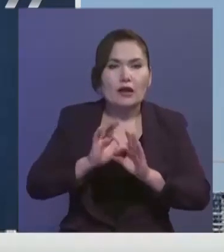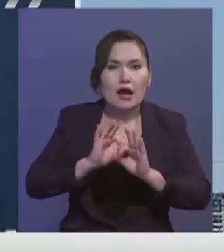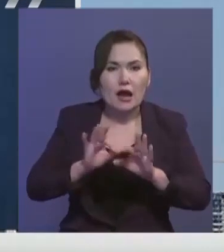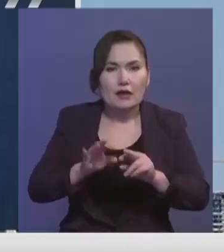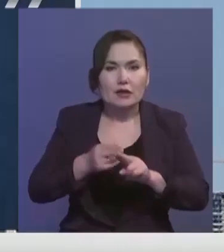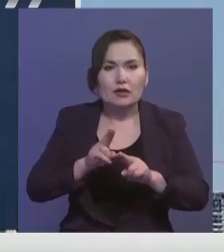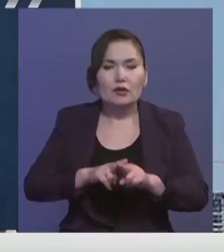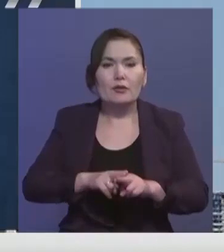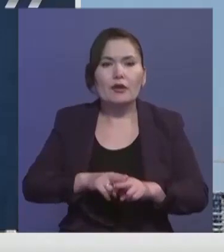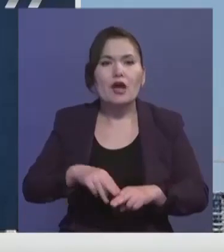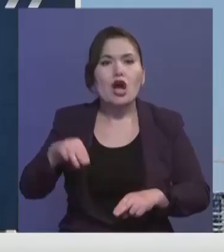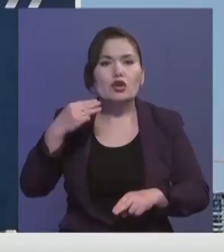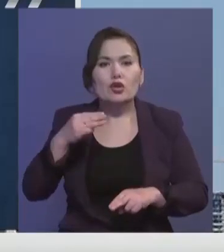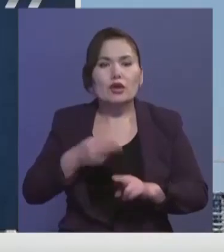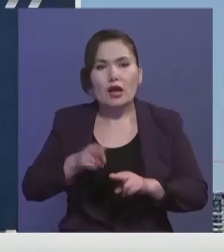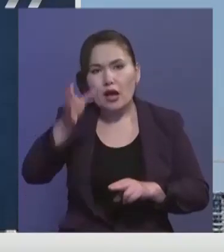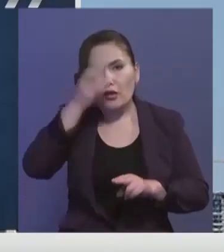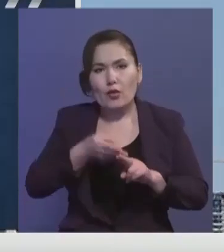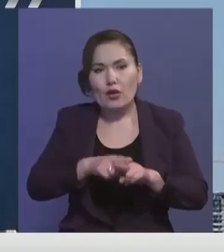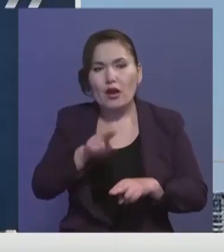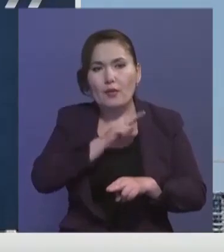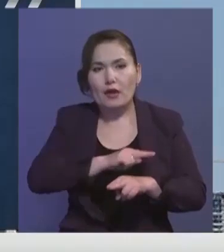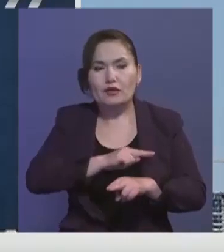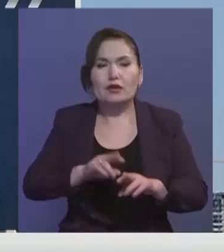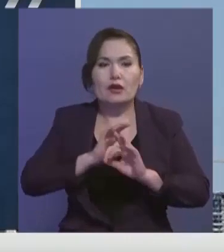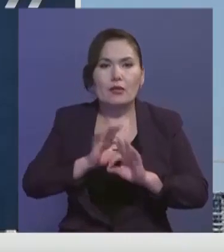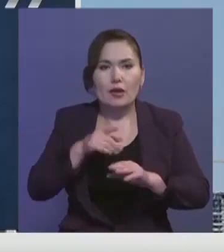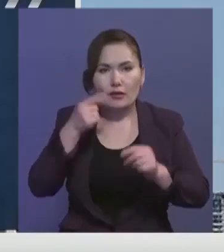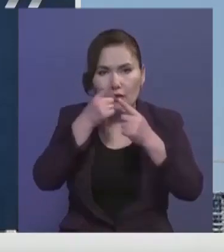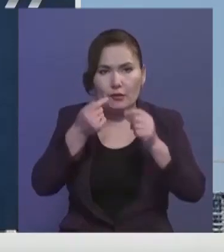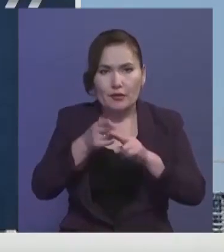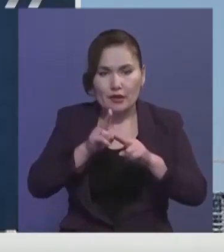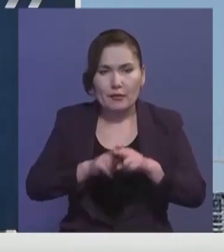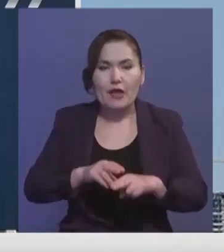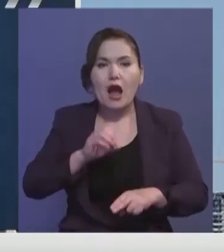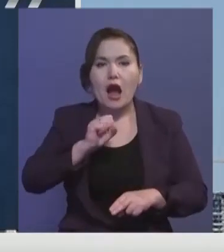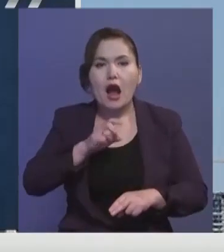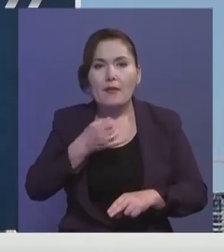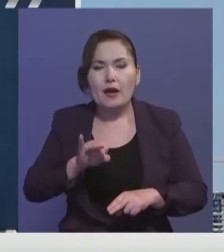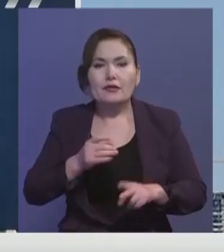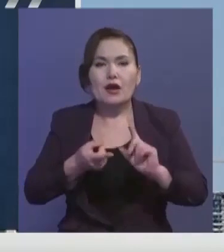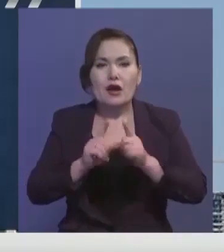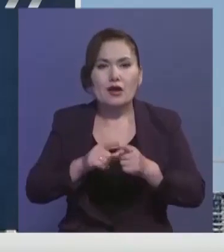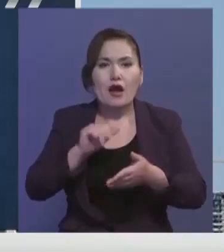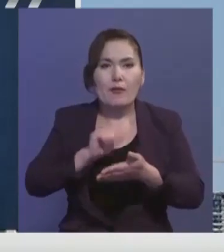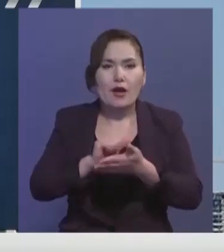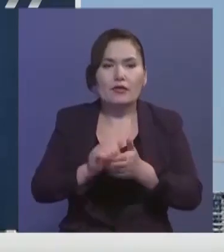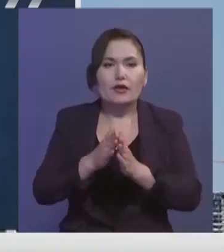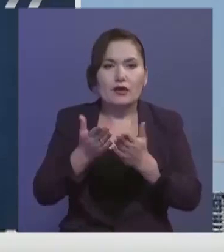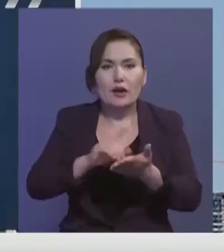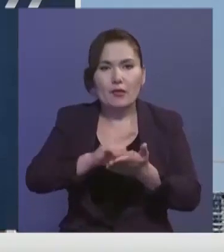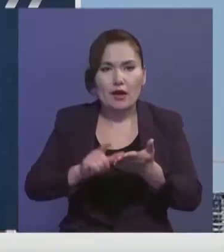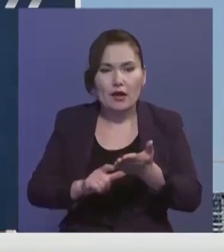Халықаралық Түркі Академиясының биыл атқарған жұмыстары жайында да мәлімет берді. Хакім Абайдың аударылып жарық көрген